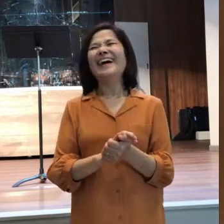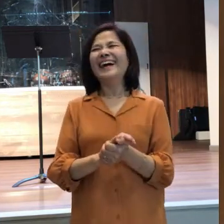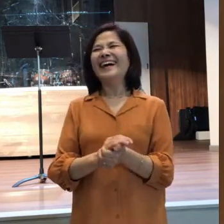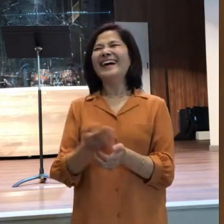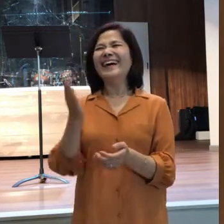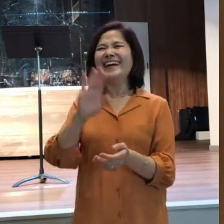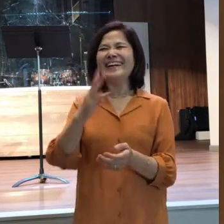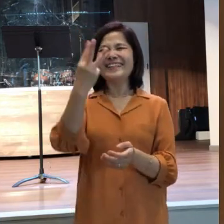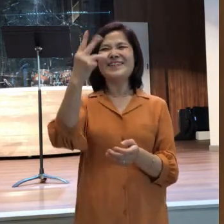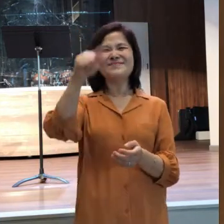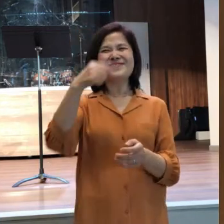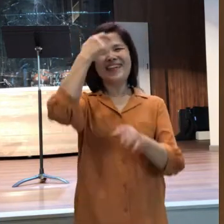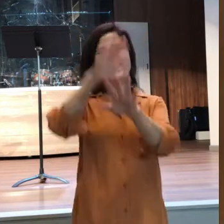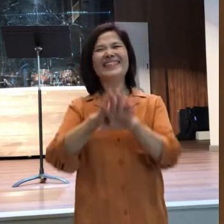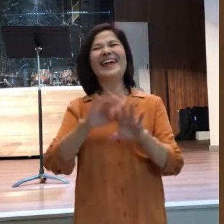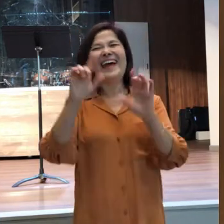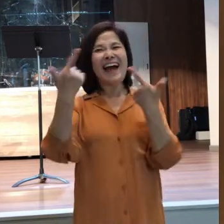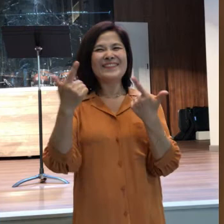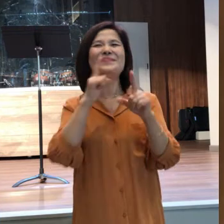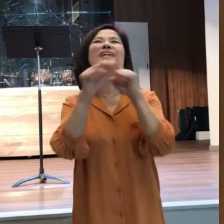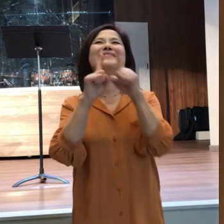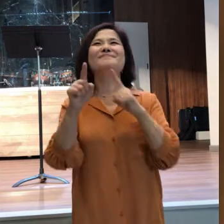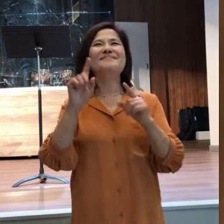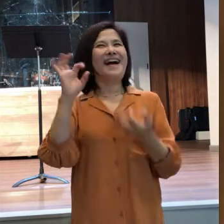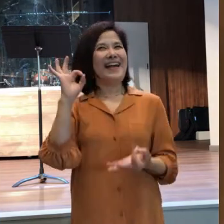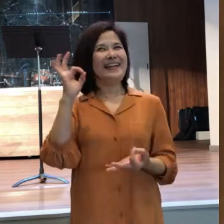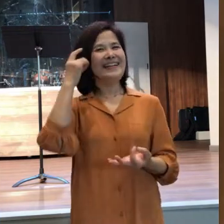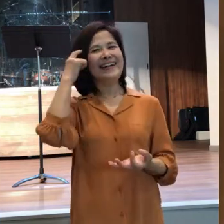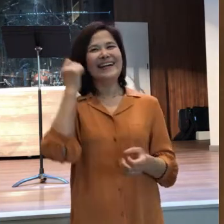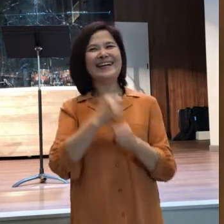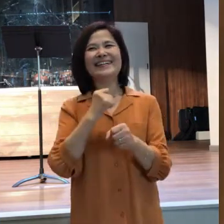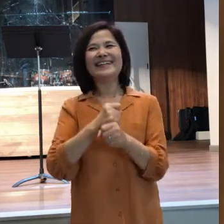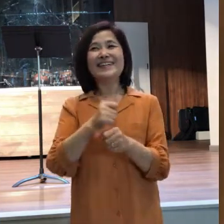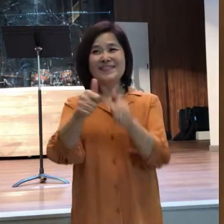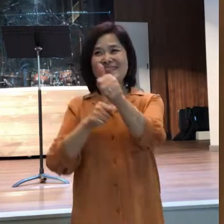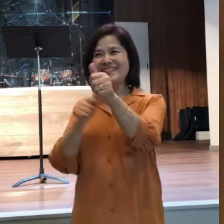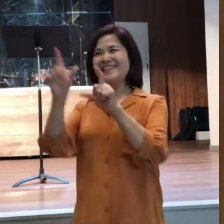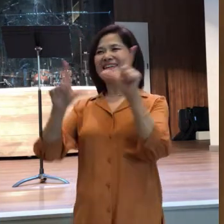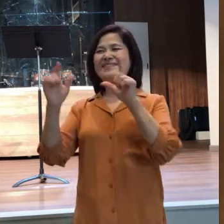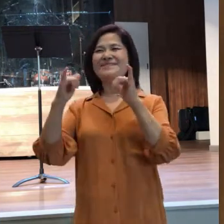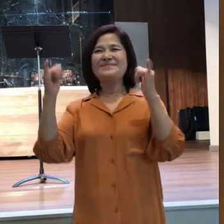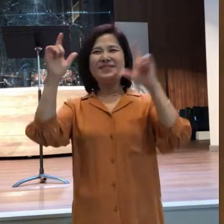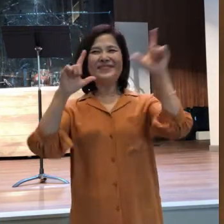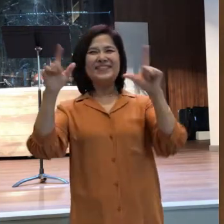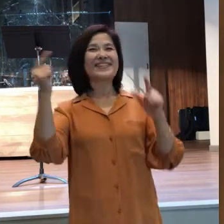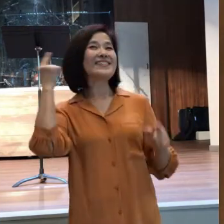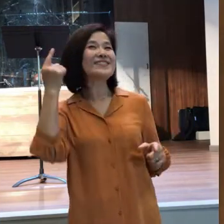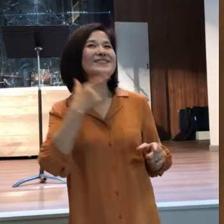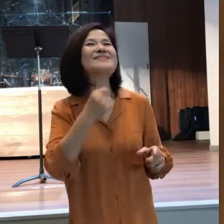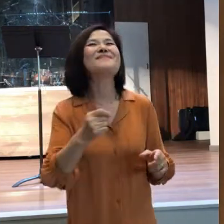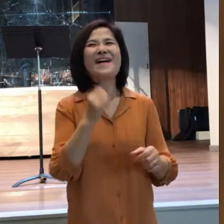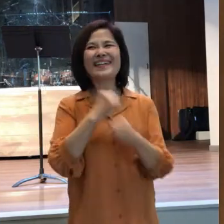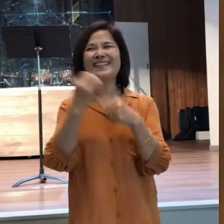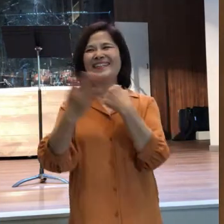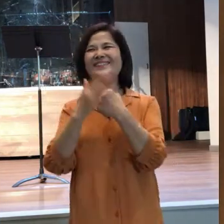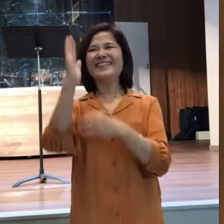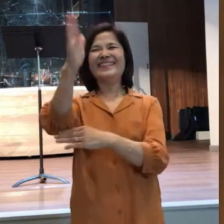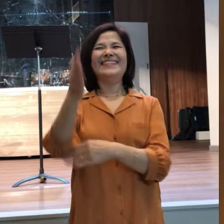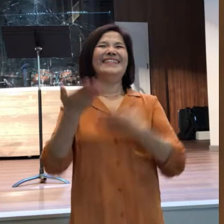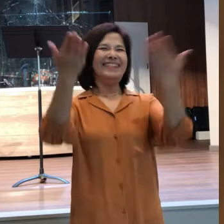제가 이 3부 예배 때 안 하려고 그러다가 저 뒤에 앉아있는 분이 이 표정이 이걸 듣고 싶어 해서 얘기하는